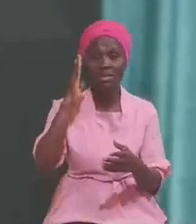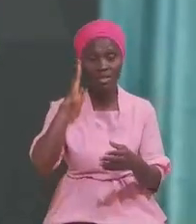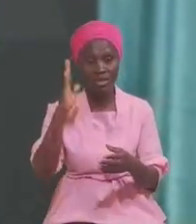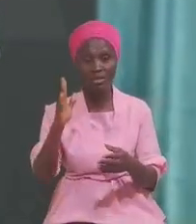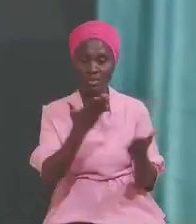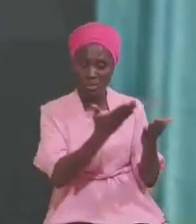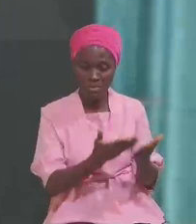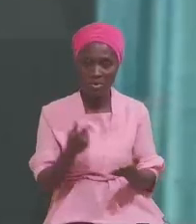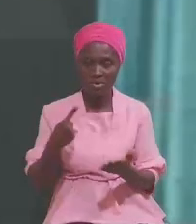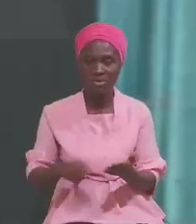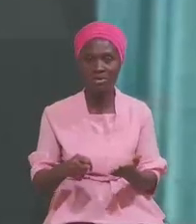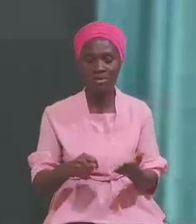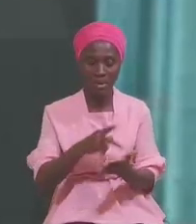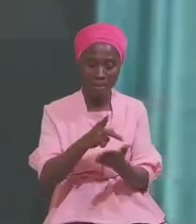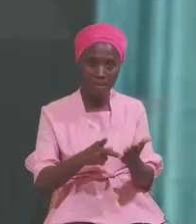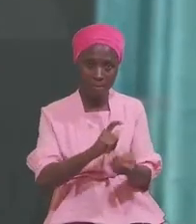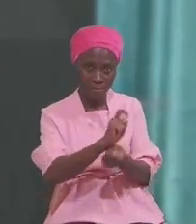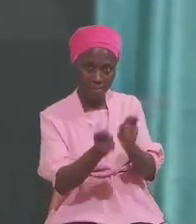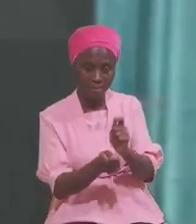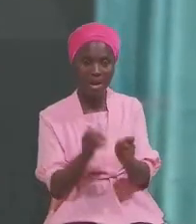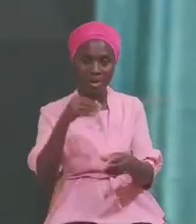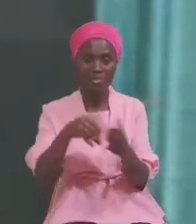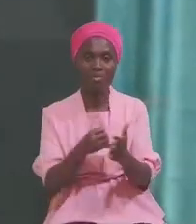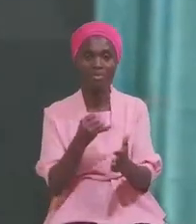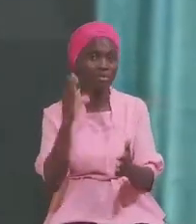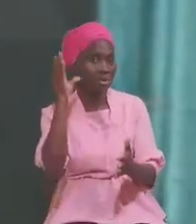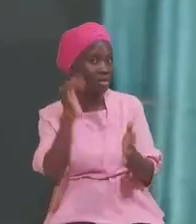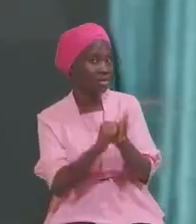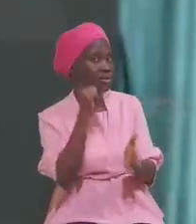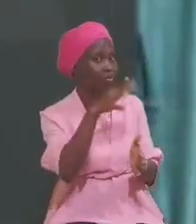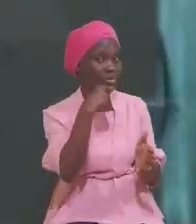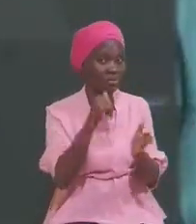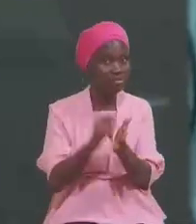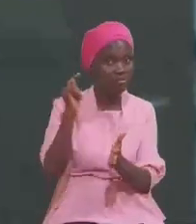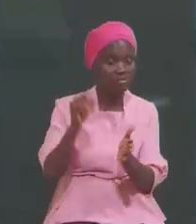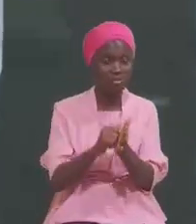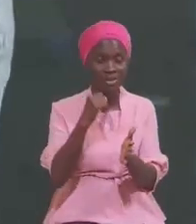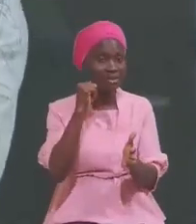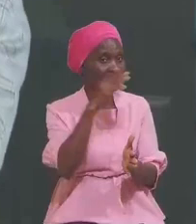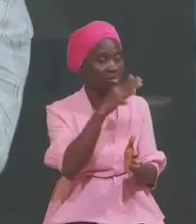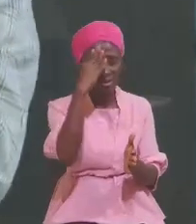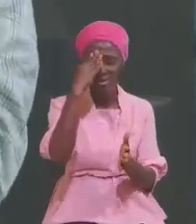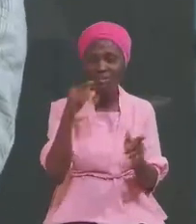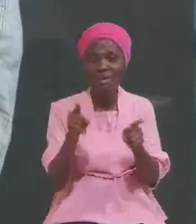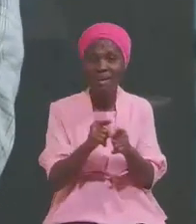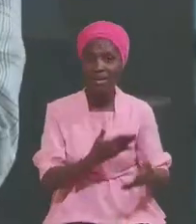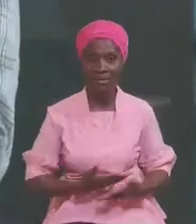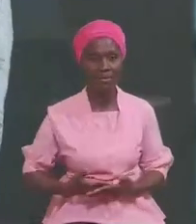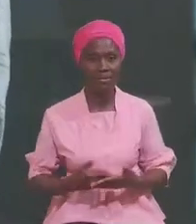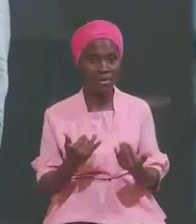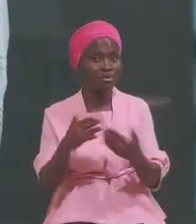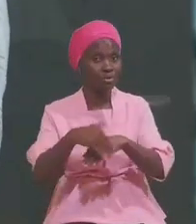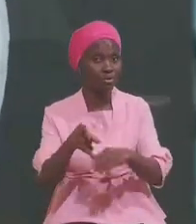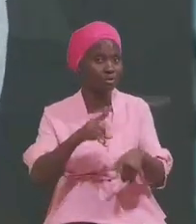là-bas. Est-ce que vous avez entendu? Elle va dormir comme un loir. Ce soir, vous allez rentrer chez vous. Tout ira bien. Vous